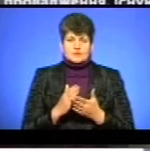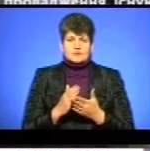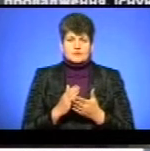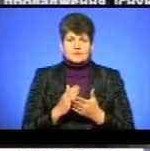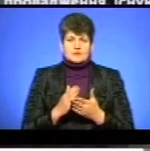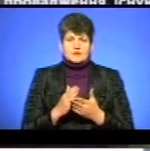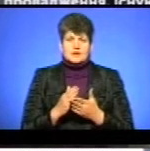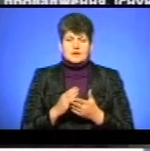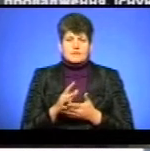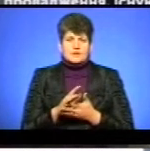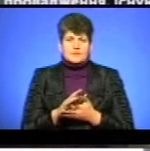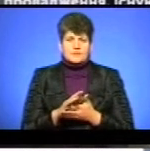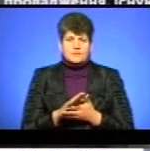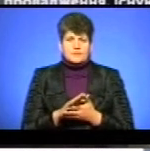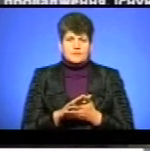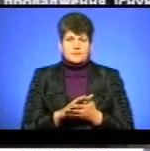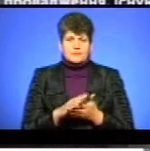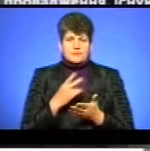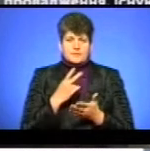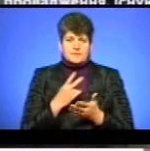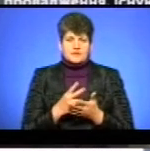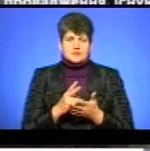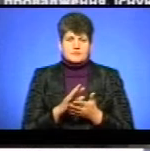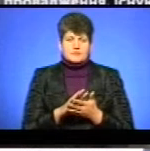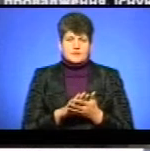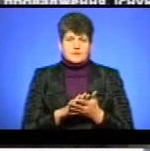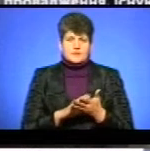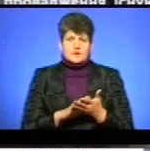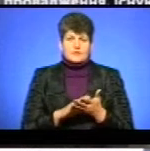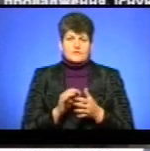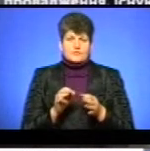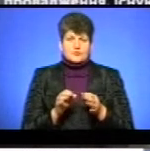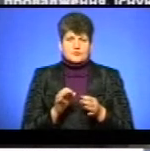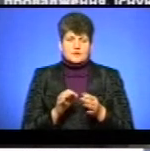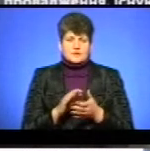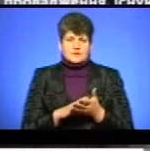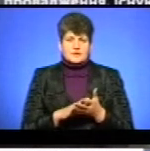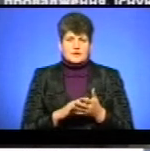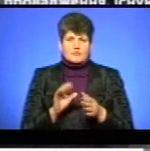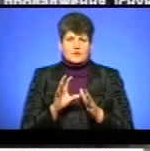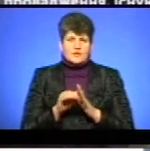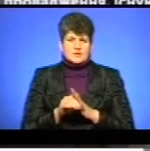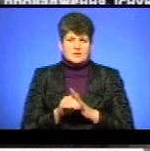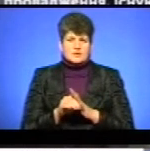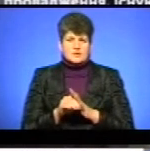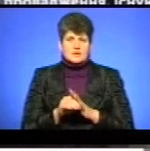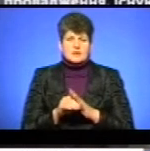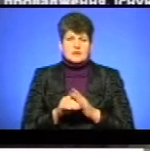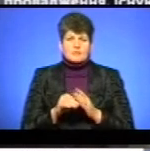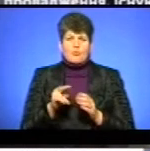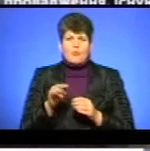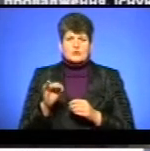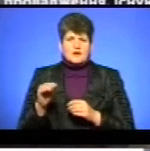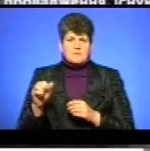обґрунтований ризик того, що пан обвинувачений на волі зможе переховуватися до суду, впливати на свідків та потерпілого у